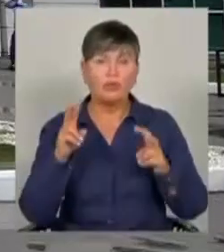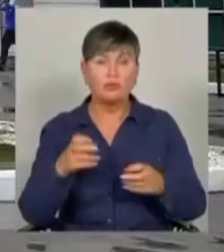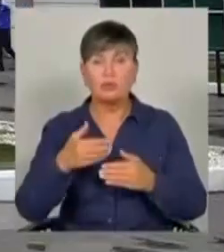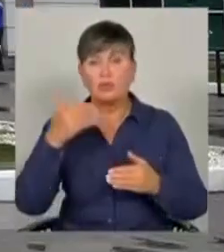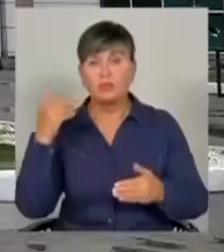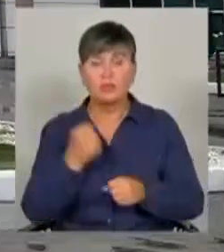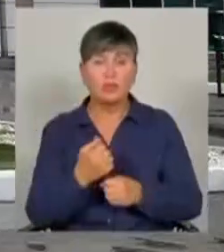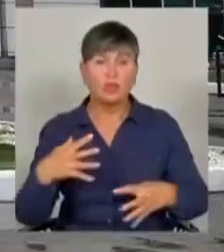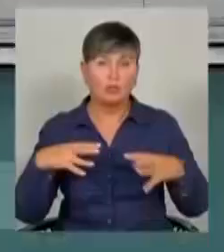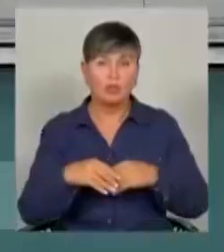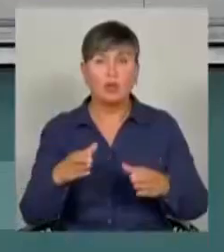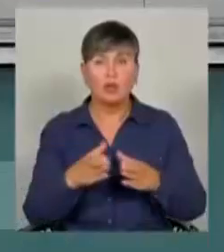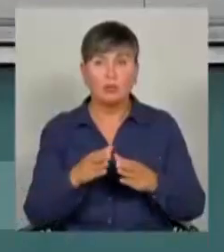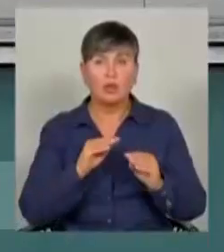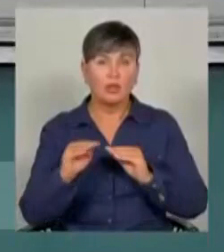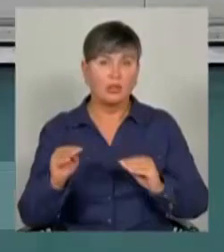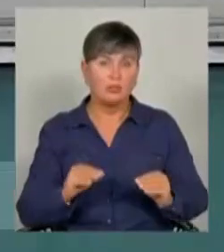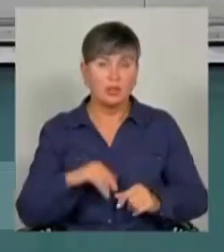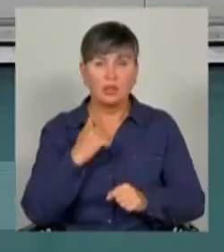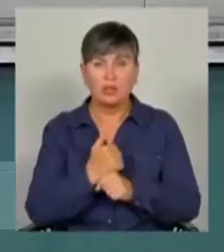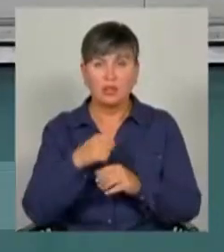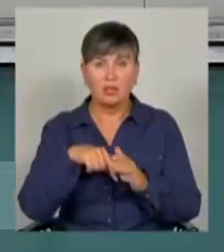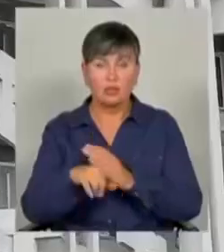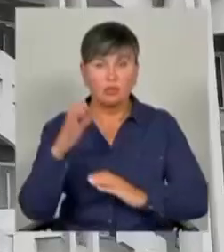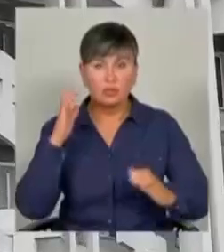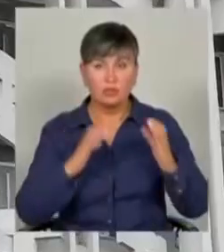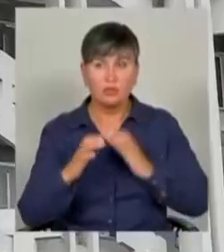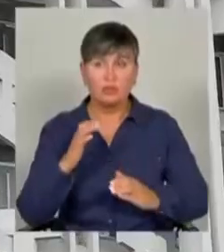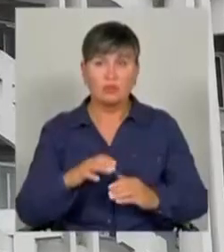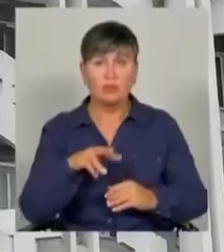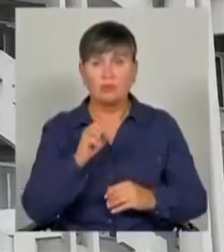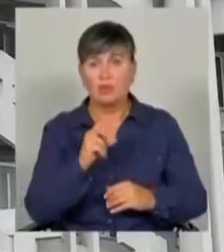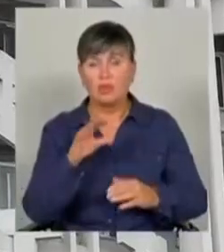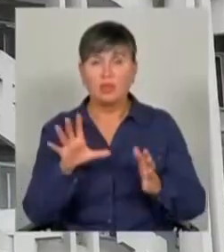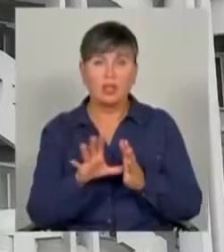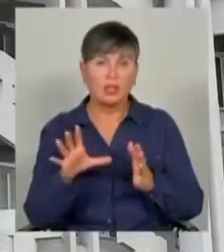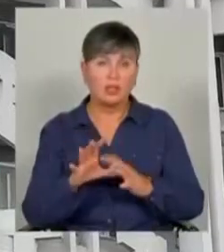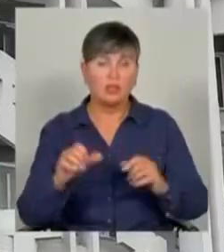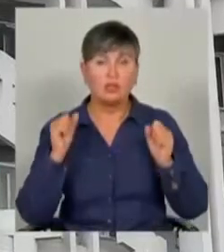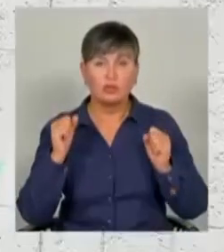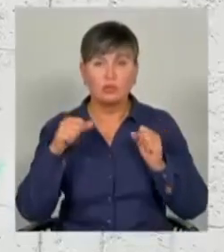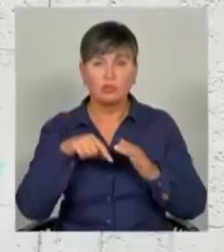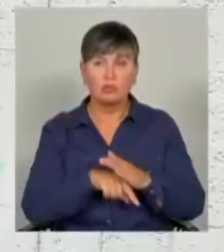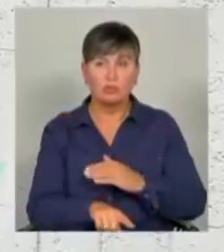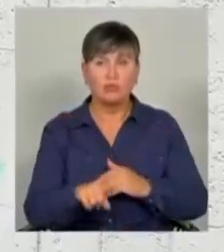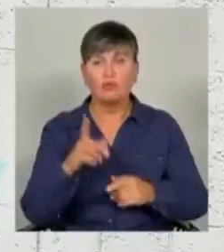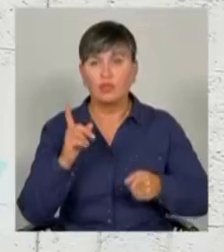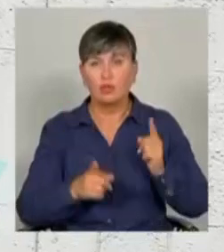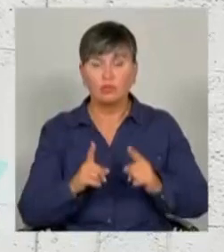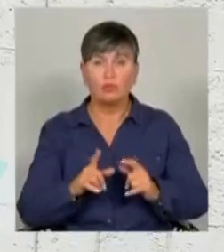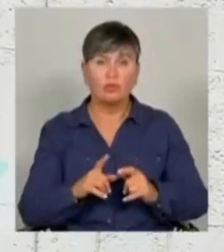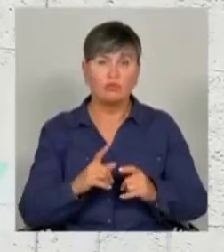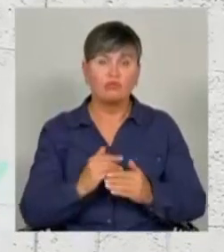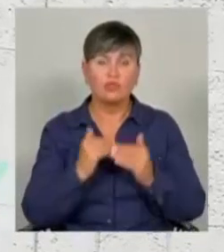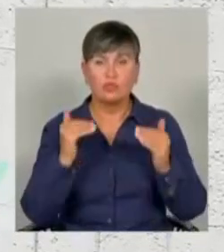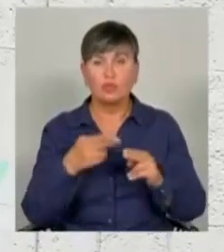долговременного сотрудничества компания разместила на главном фасаде университета макет электрического спорткара Porsche Taycan в натуральную величину.